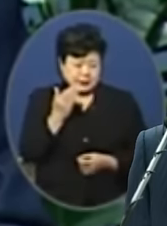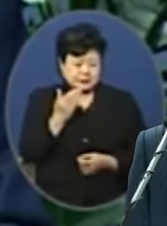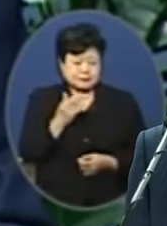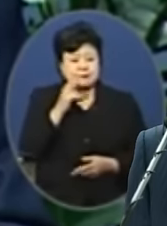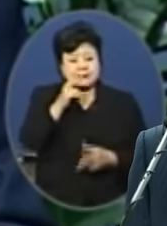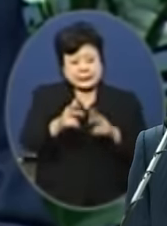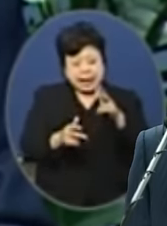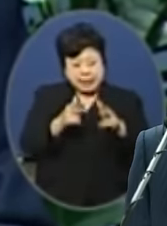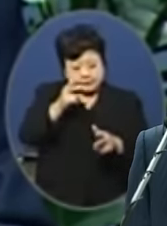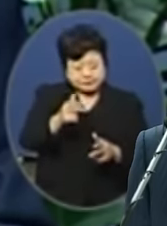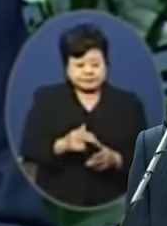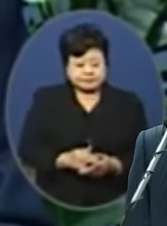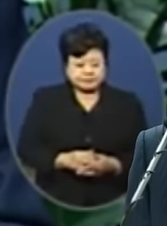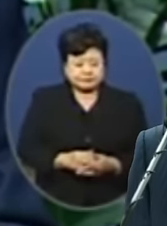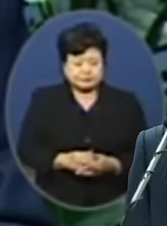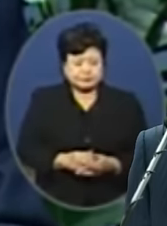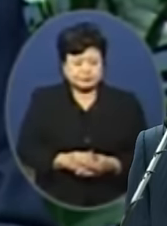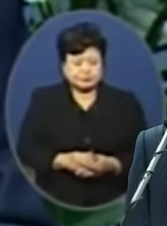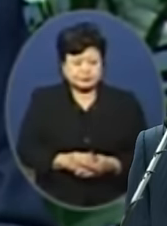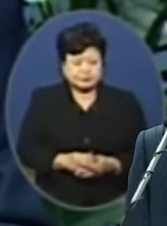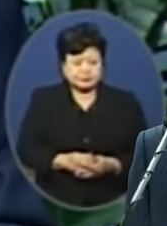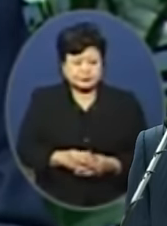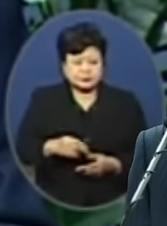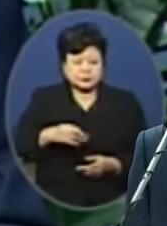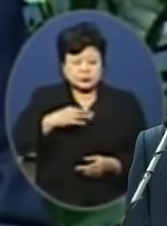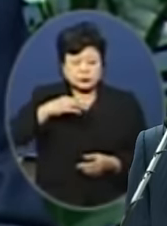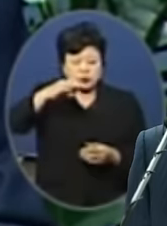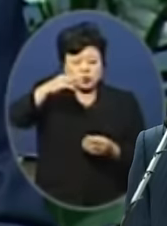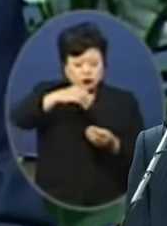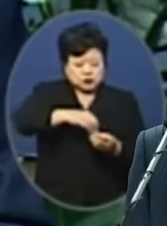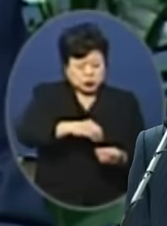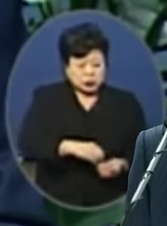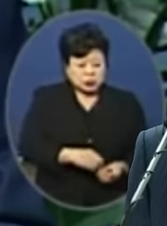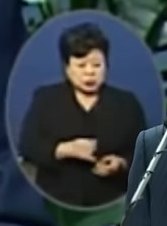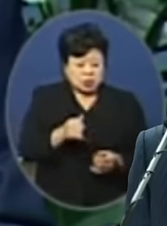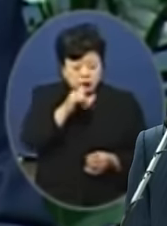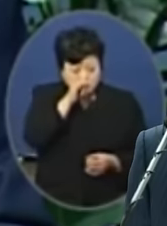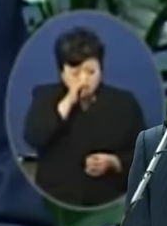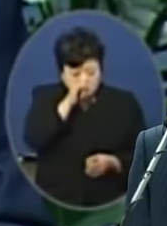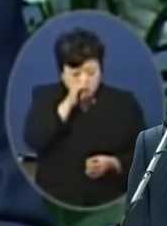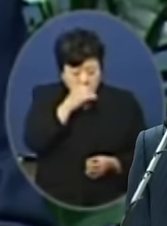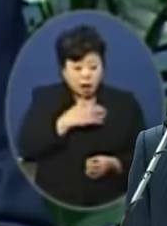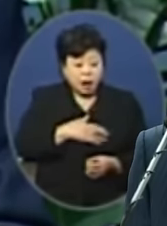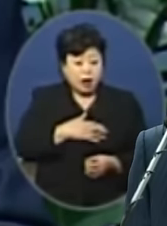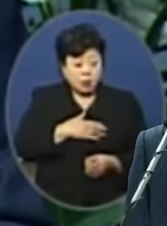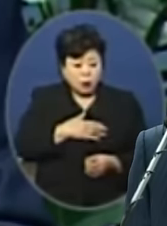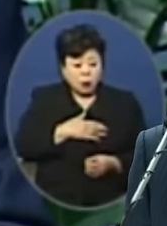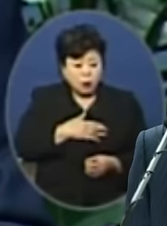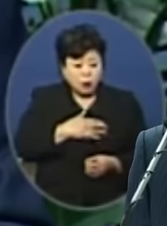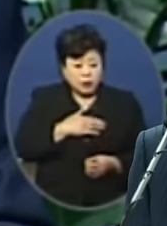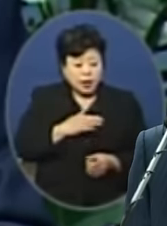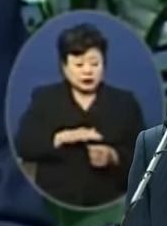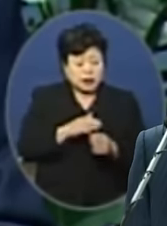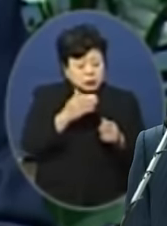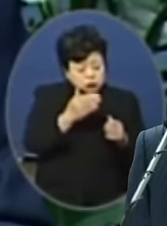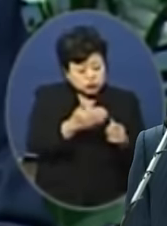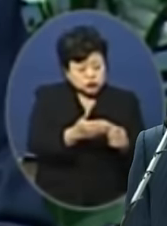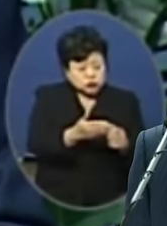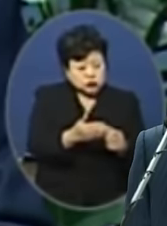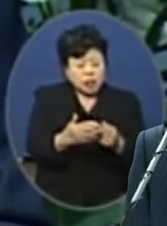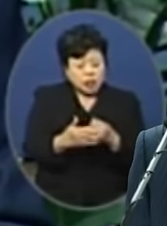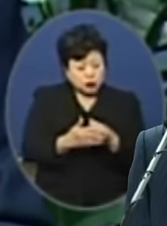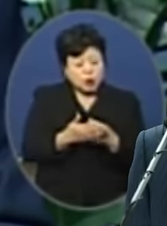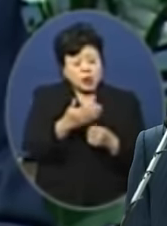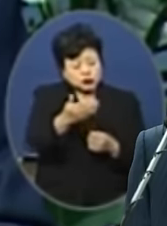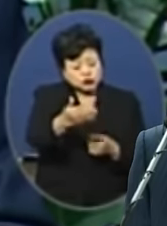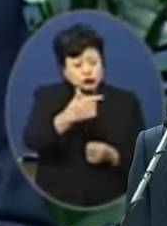사업을 하든지 상속을 주든지 할 분이 있는 것을 알고 그분이 나를 사랑하사 나를